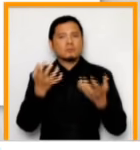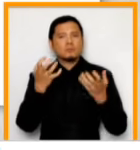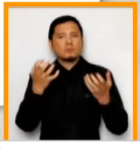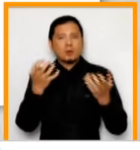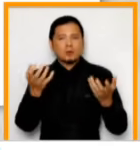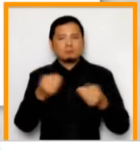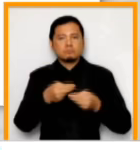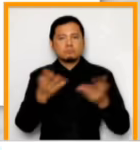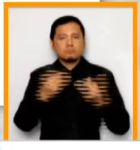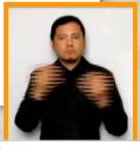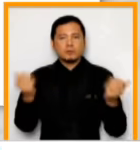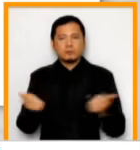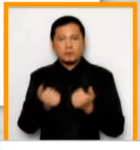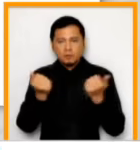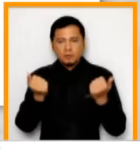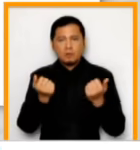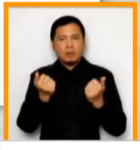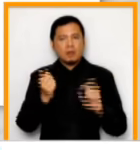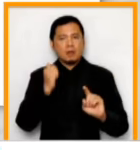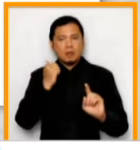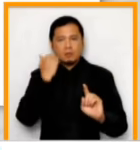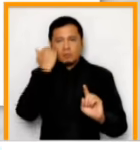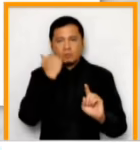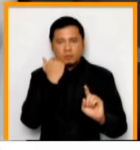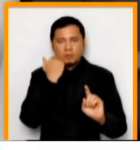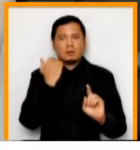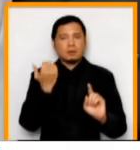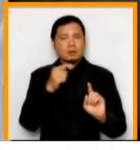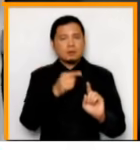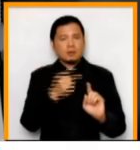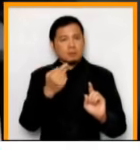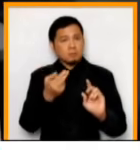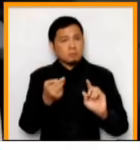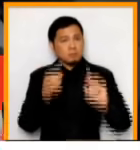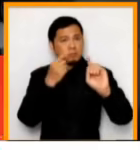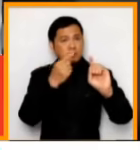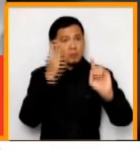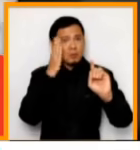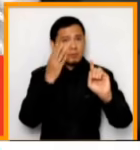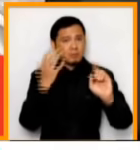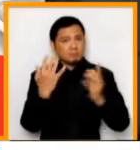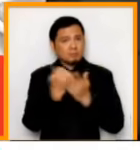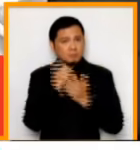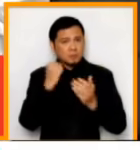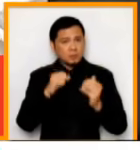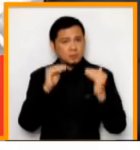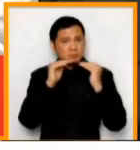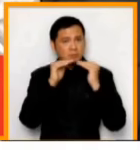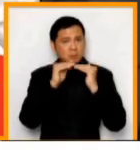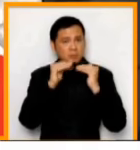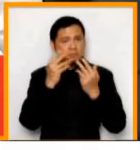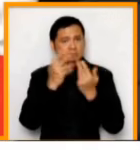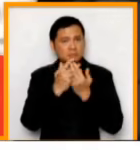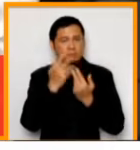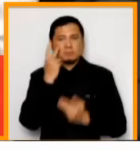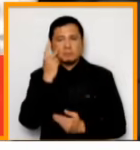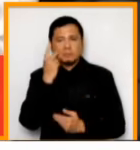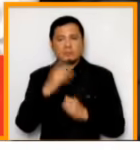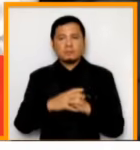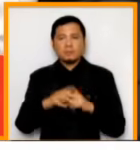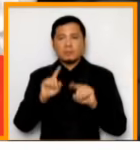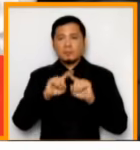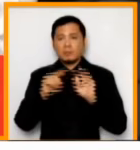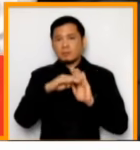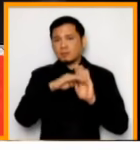sa rice supply at mapapanatili ang abot-kayang presyo nito. Pero sa proposed Senate Resolution 726 ni na